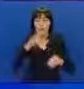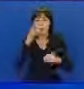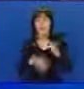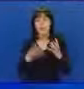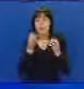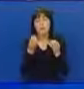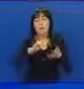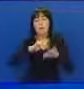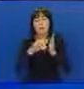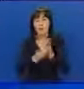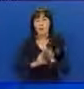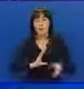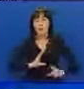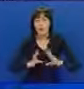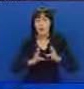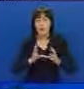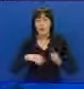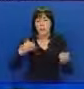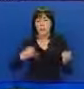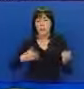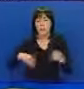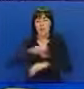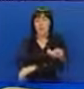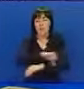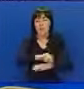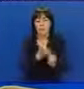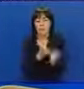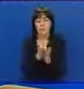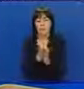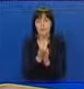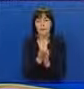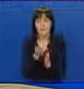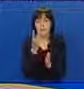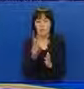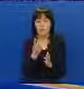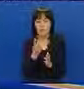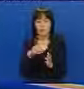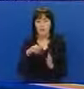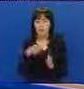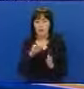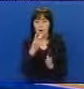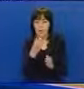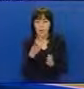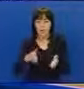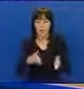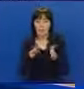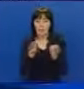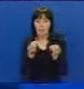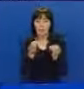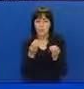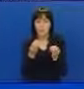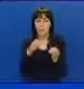жоспарлап отырмыз, мынау Түлкібас Жамбыл шекарасының бағытында екі деп салынады. Біреуі мынау Машат асуында, одан кейін